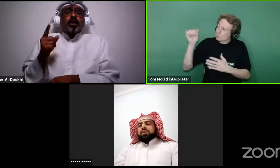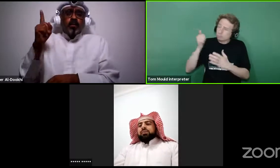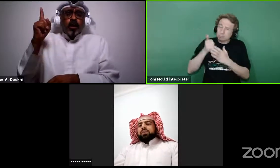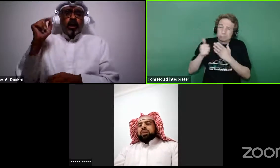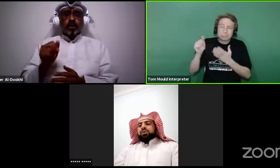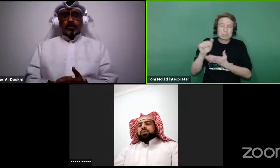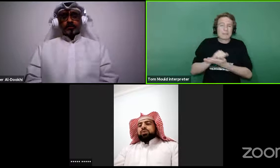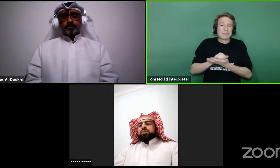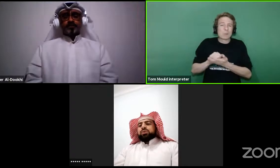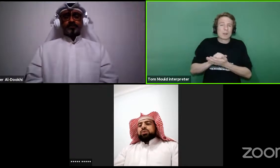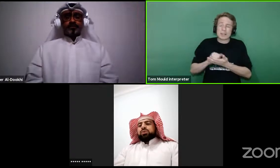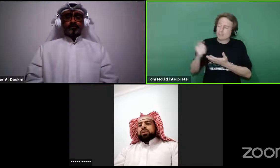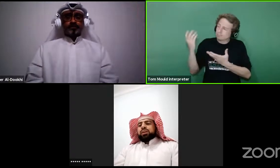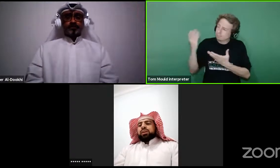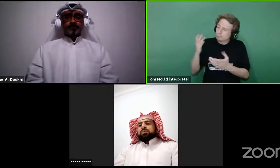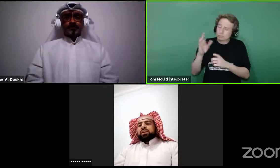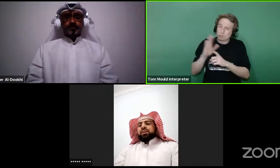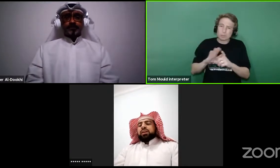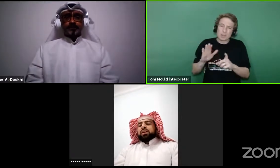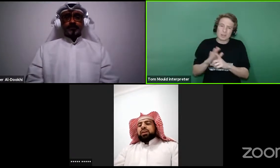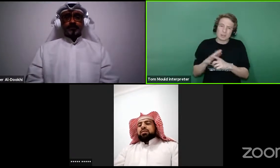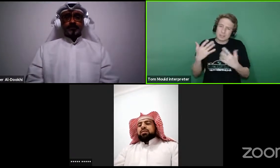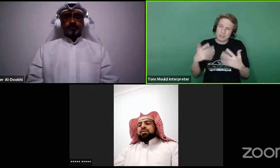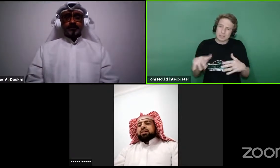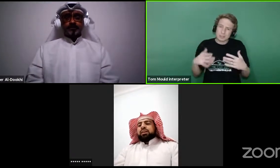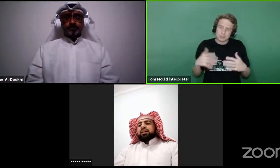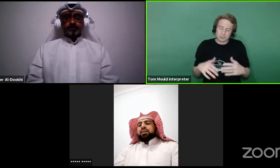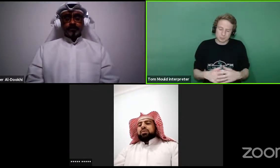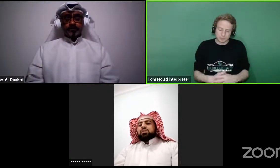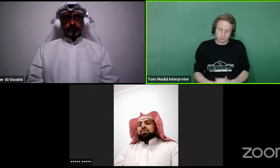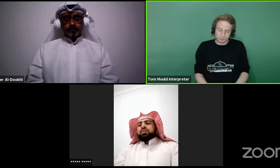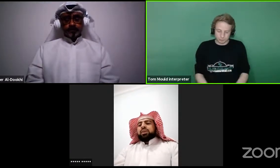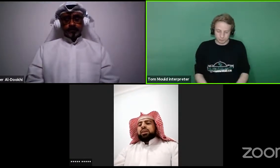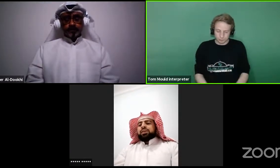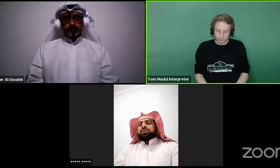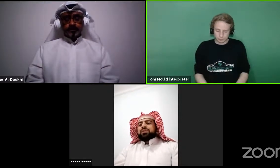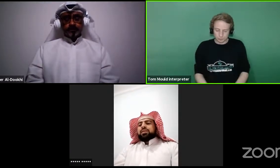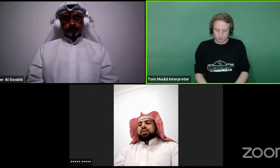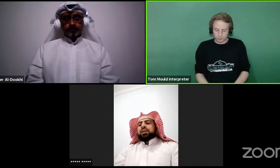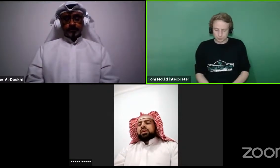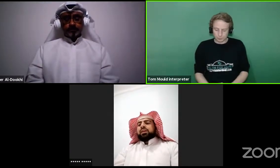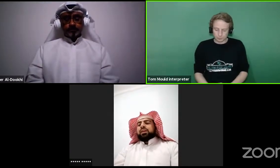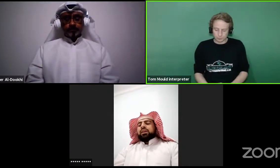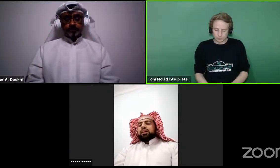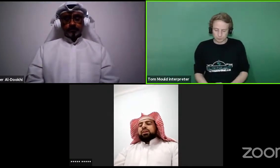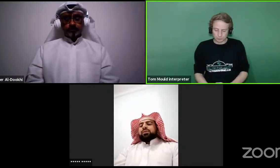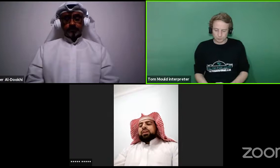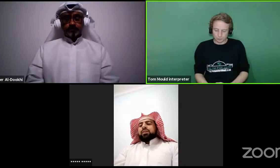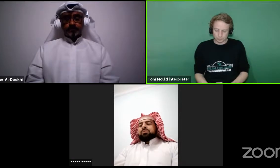وقال الملك ائتوني به أستخلصه لنفسي